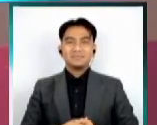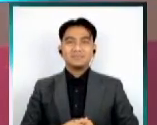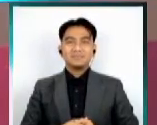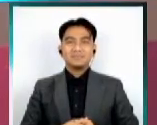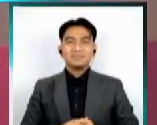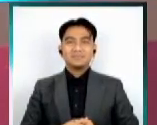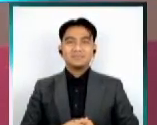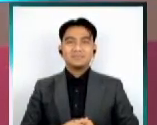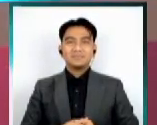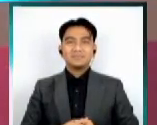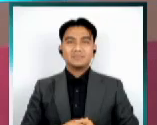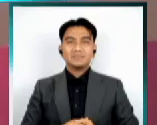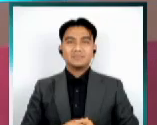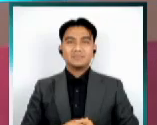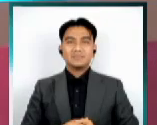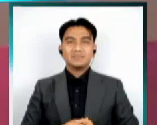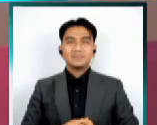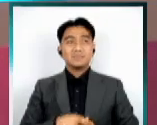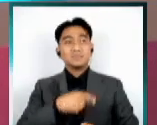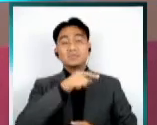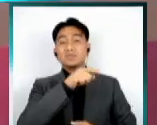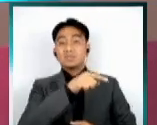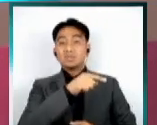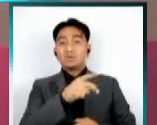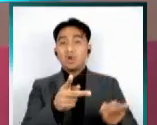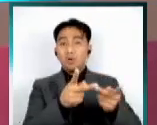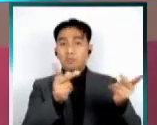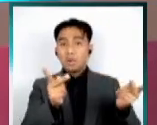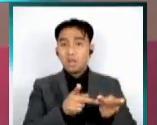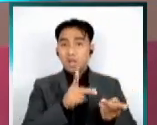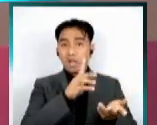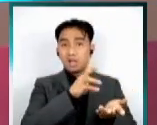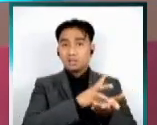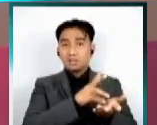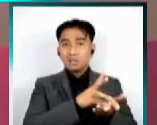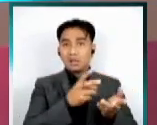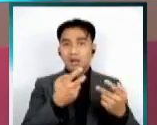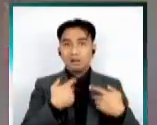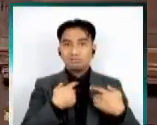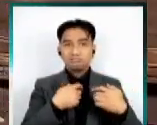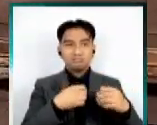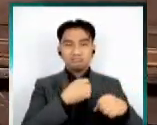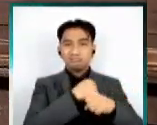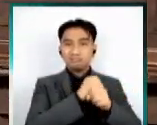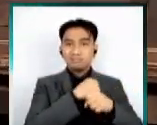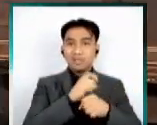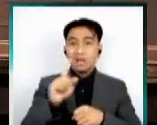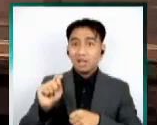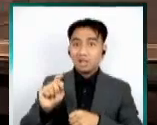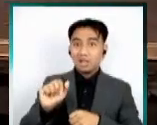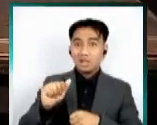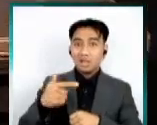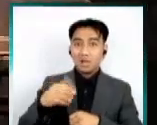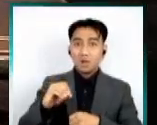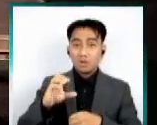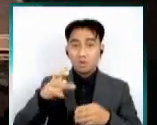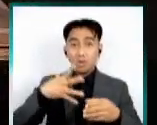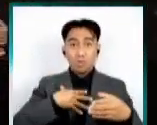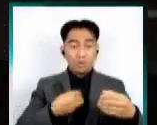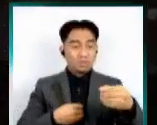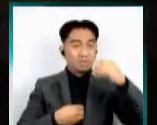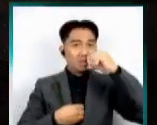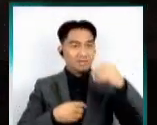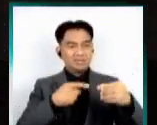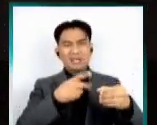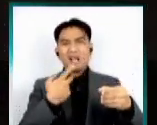Isang pagawaan ng taho ang ipinasara dahil sa dugyot umanong lagay. Yan ang desisyon ng Quezon City Task Force Disiplina